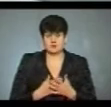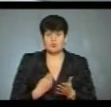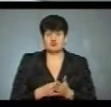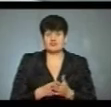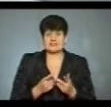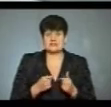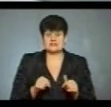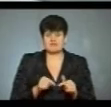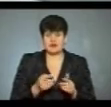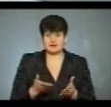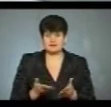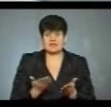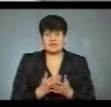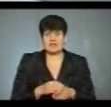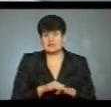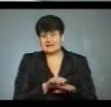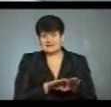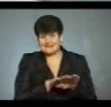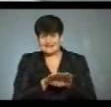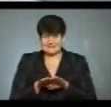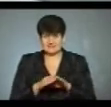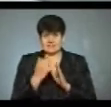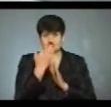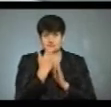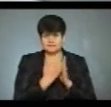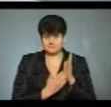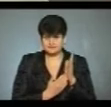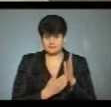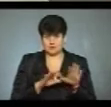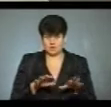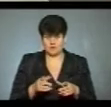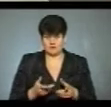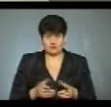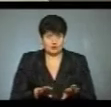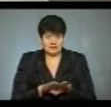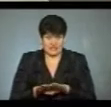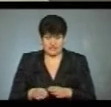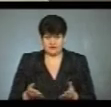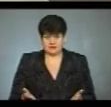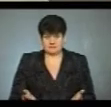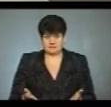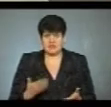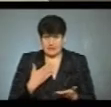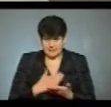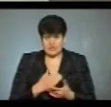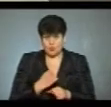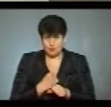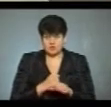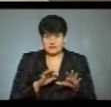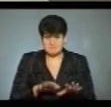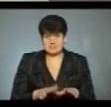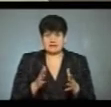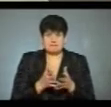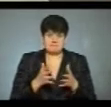бюджетній сфері, де є єдина тарифна сітка, де є розряд, де є посадовий оклад, воно є рівне. Є робочі місця, скажімо, де